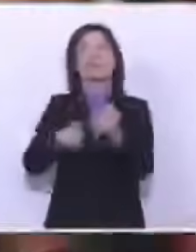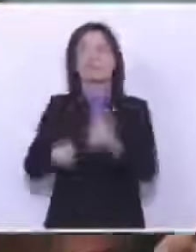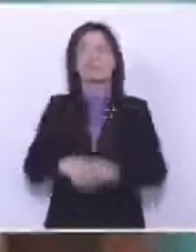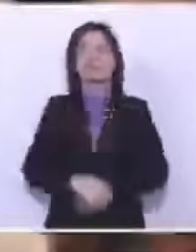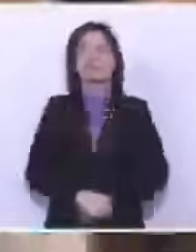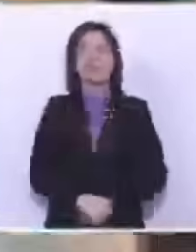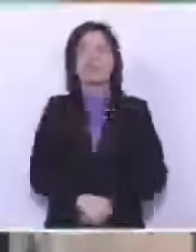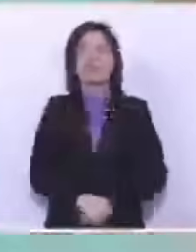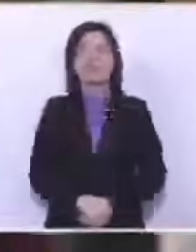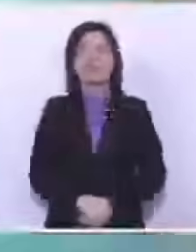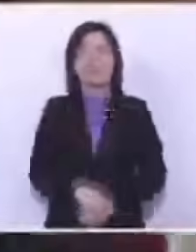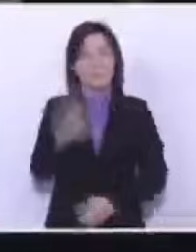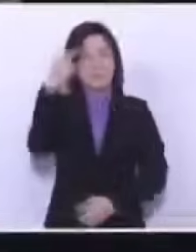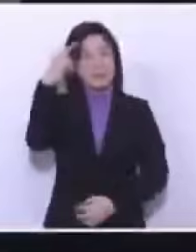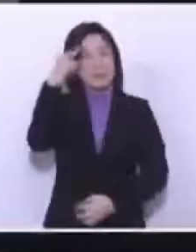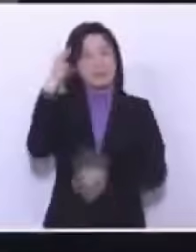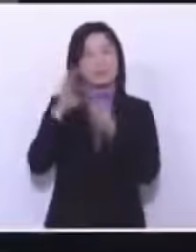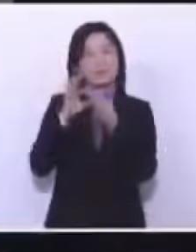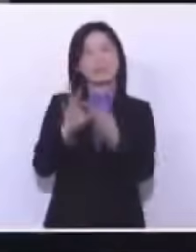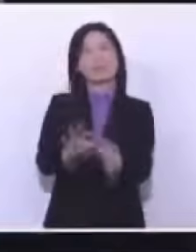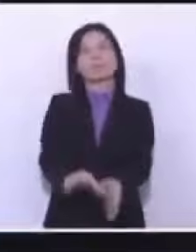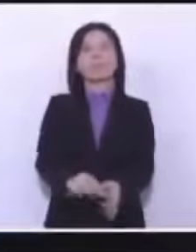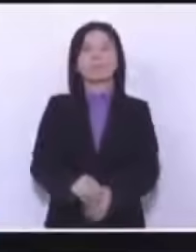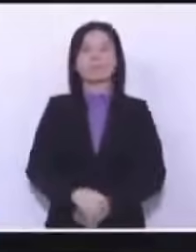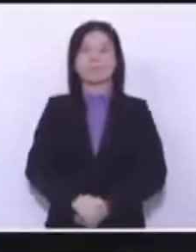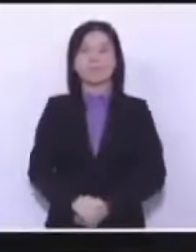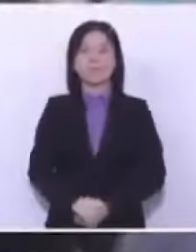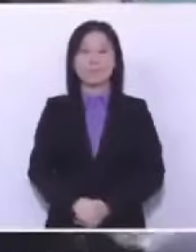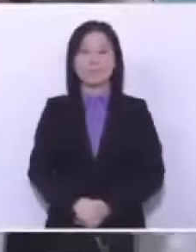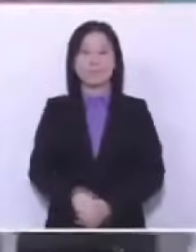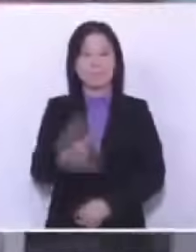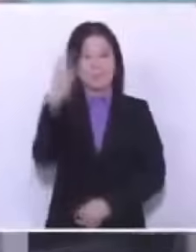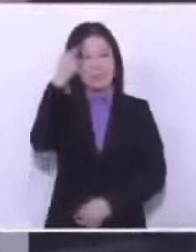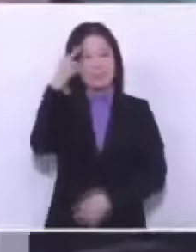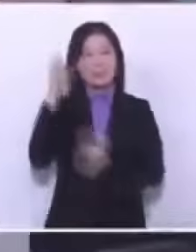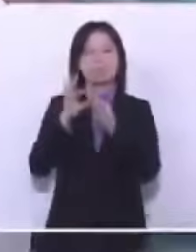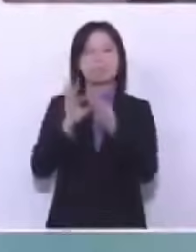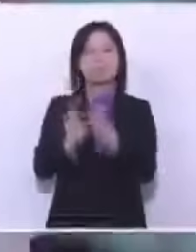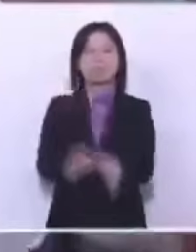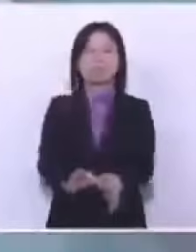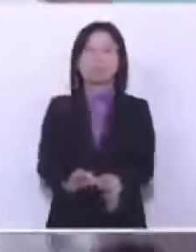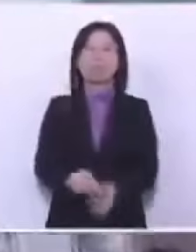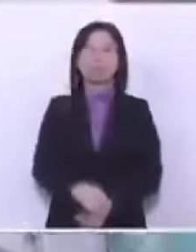无反顾，拼到底，义无反顾。